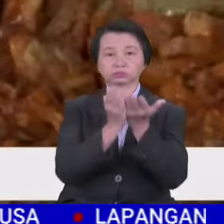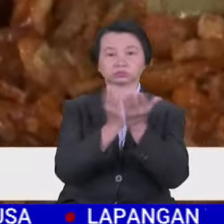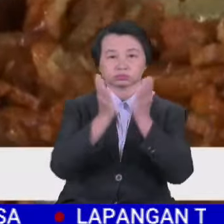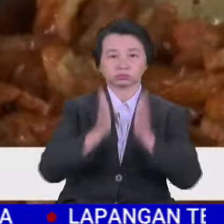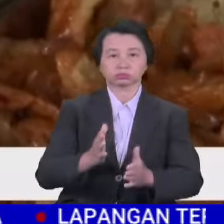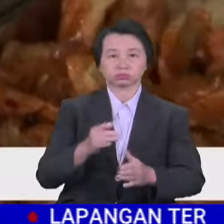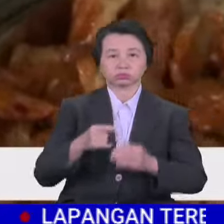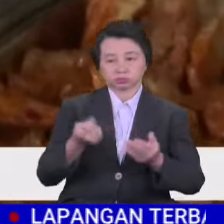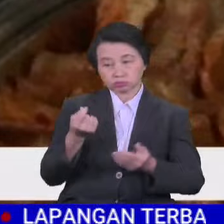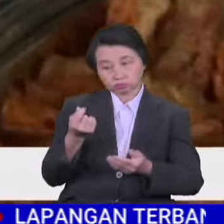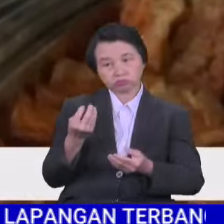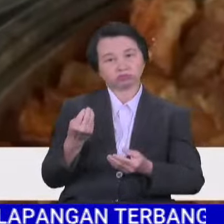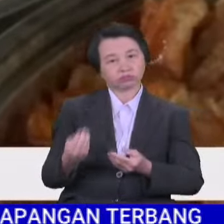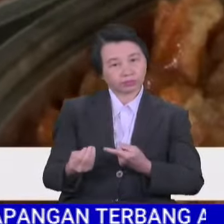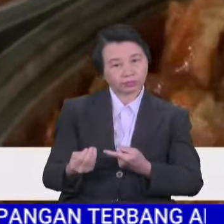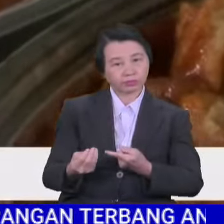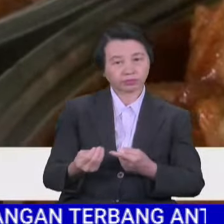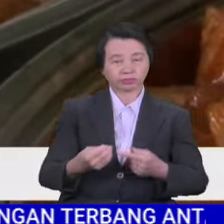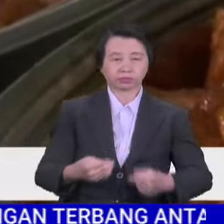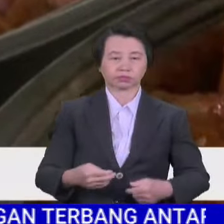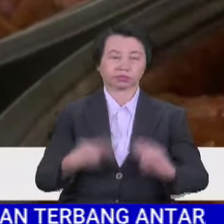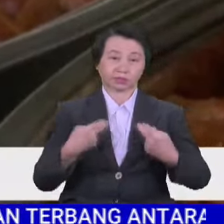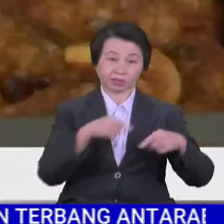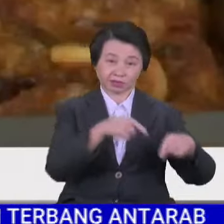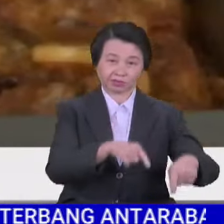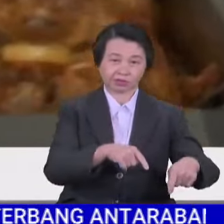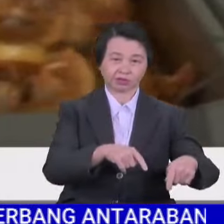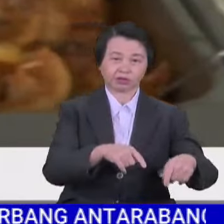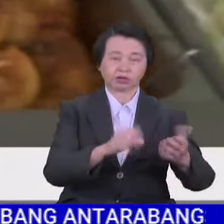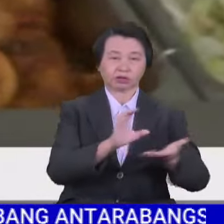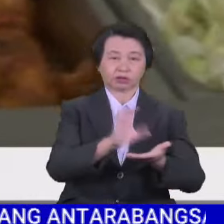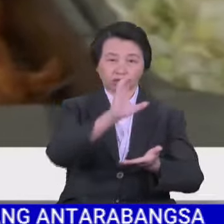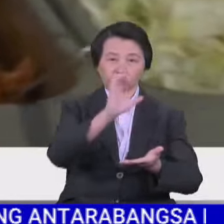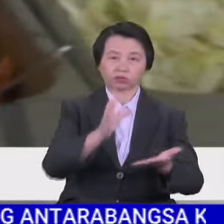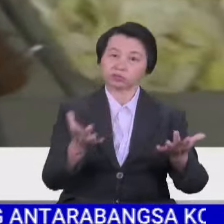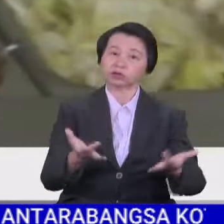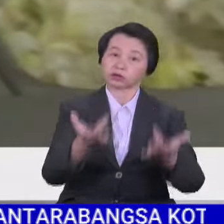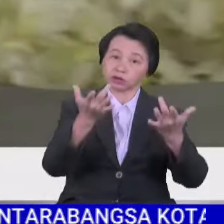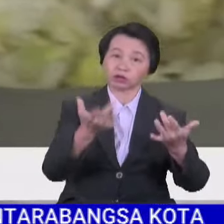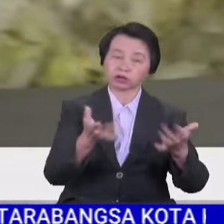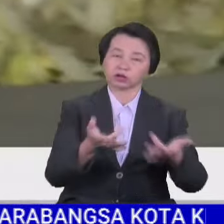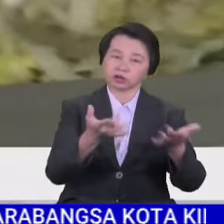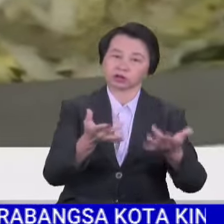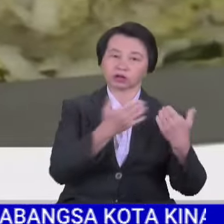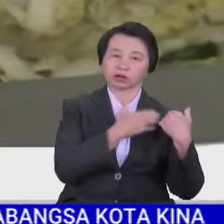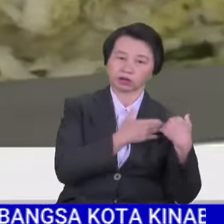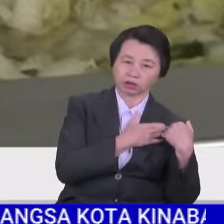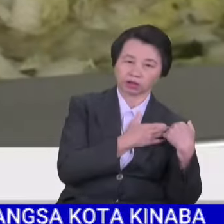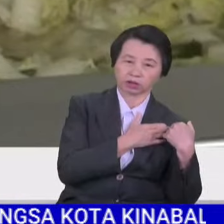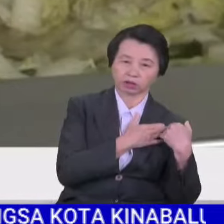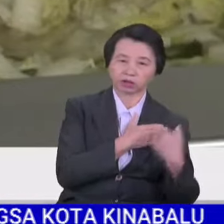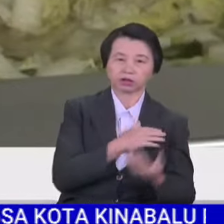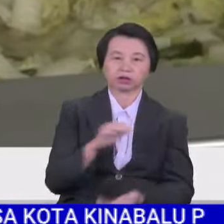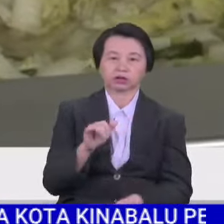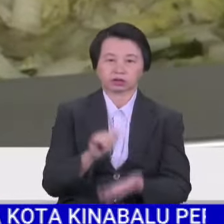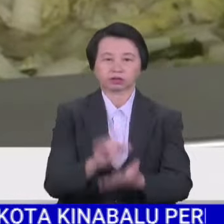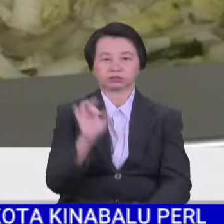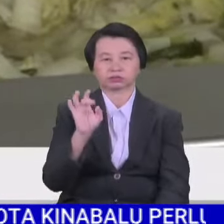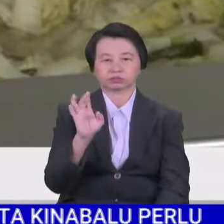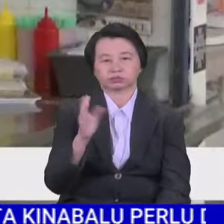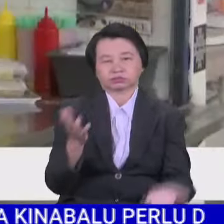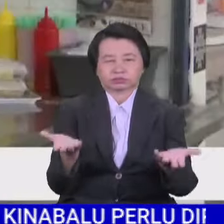kos Sara hidup di kolej nih macam kasih ringankan lagi lah itu Salah satu yang